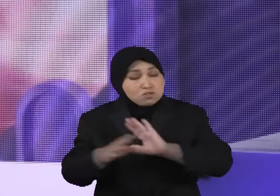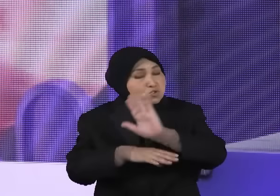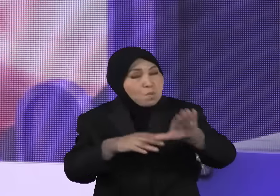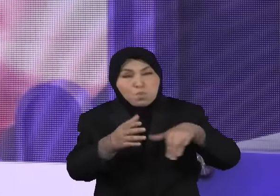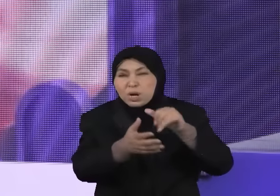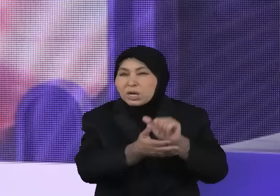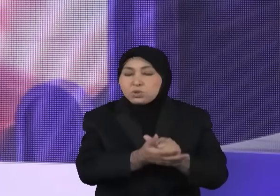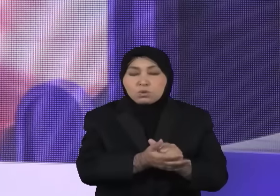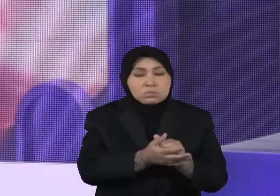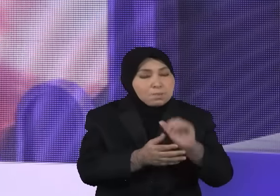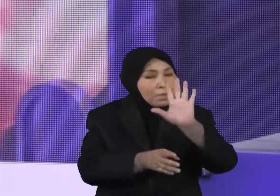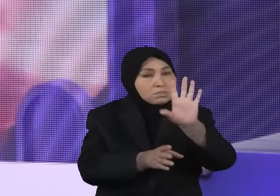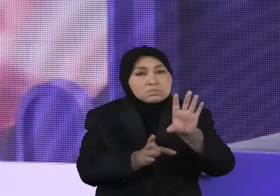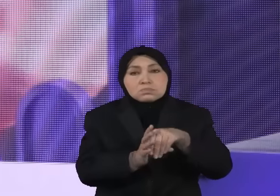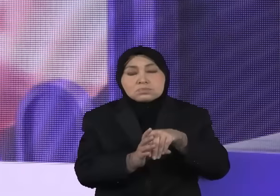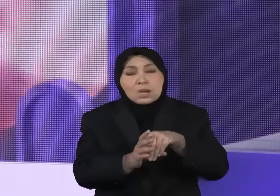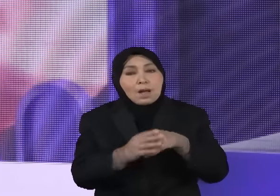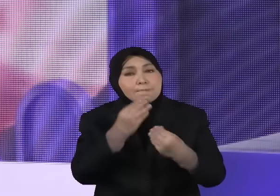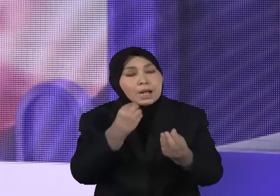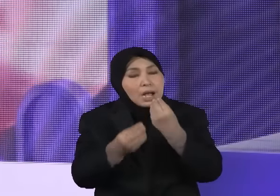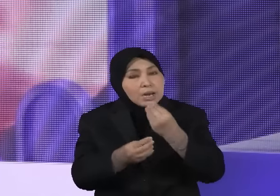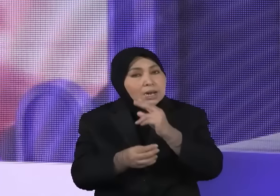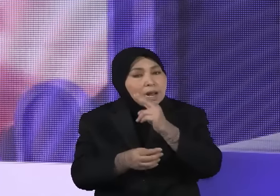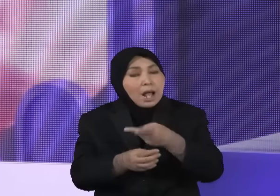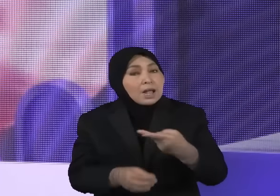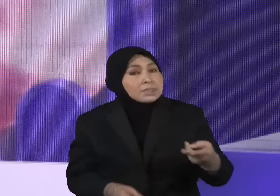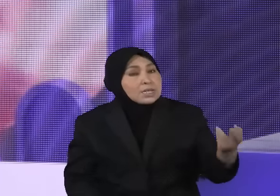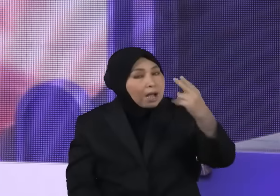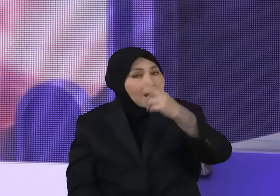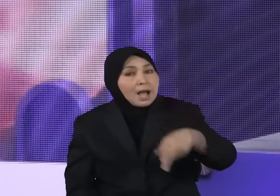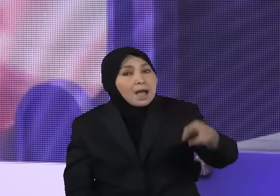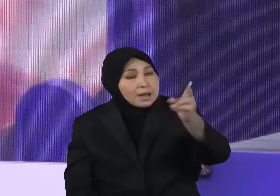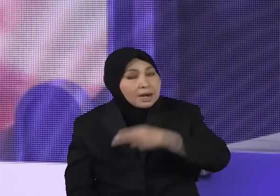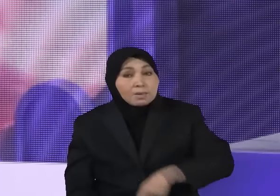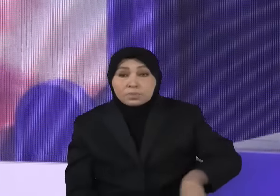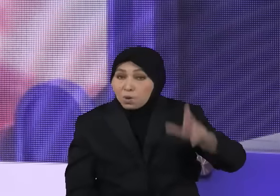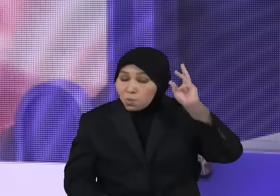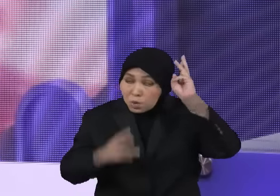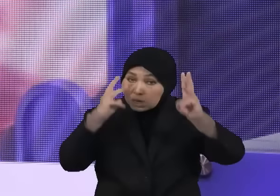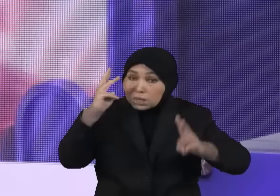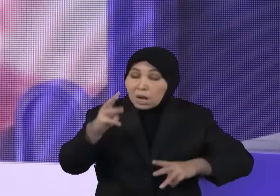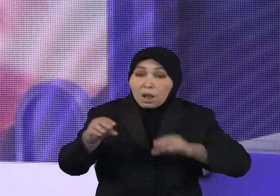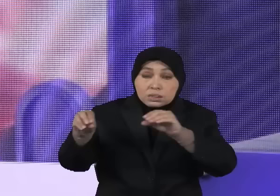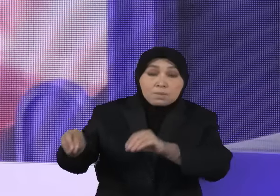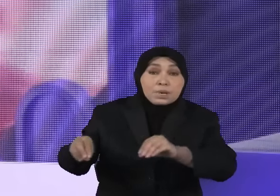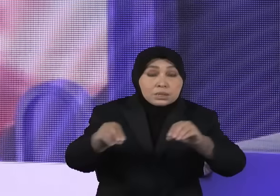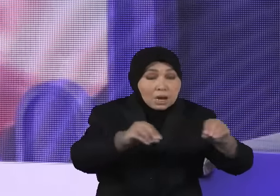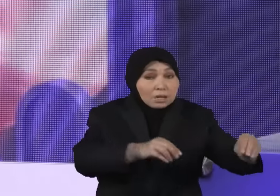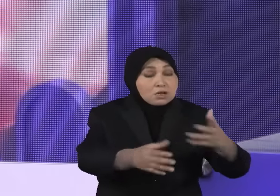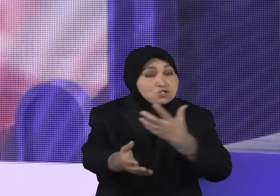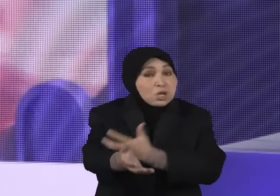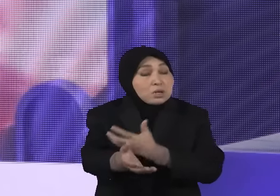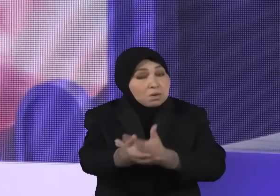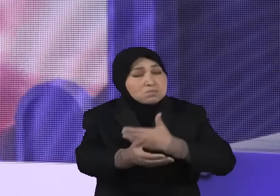itu dikira sebagai makanan ataupun harta yang haram, dan khawatir kalau ianya dipindahkan generasi